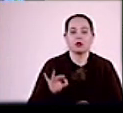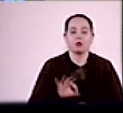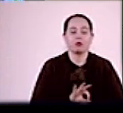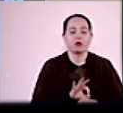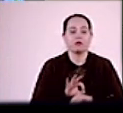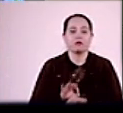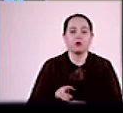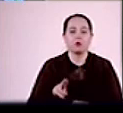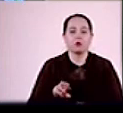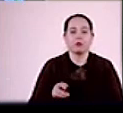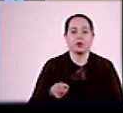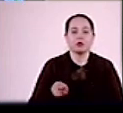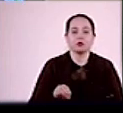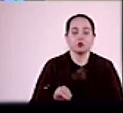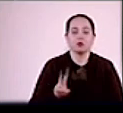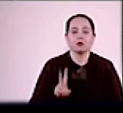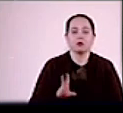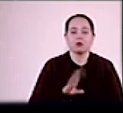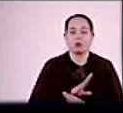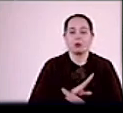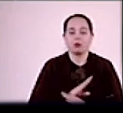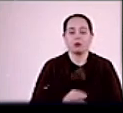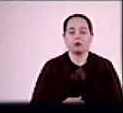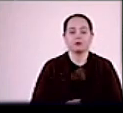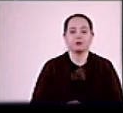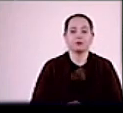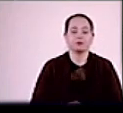привело Петю к гибели».